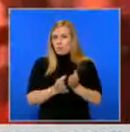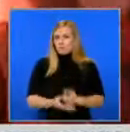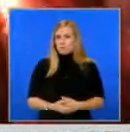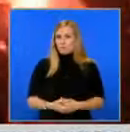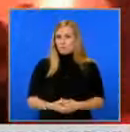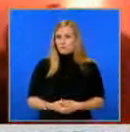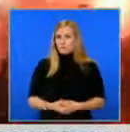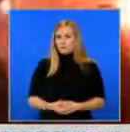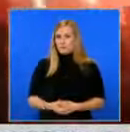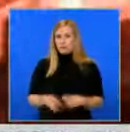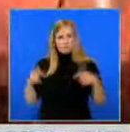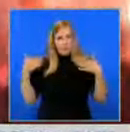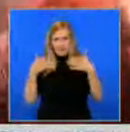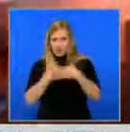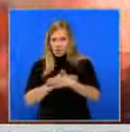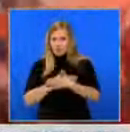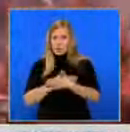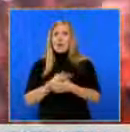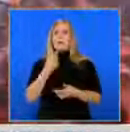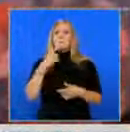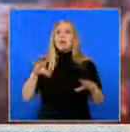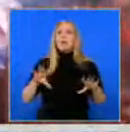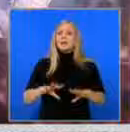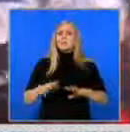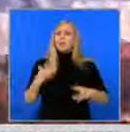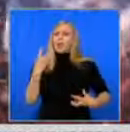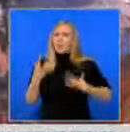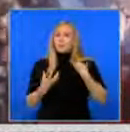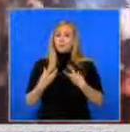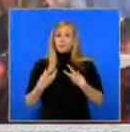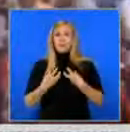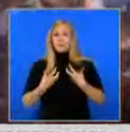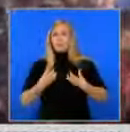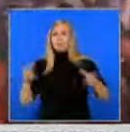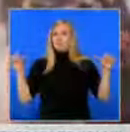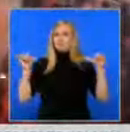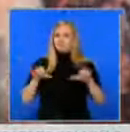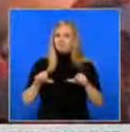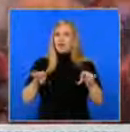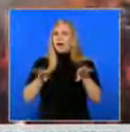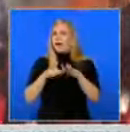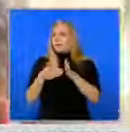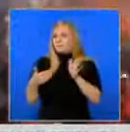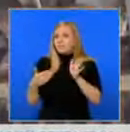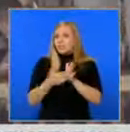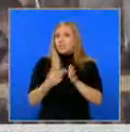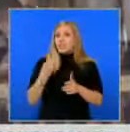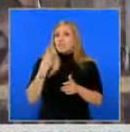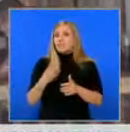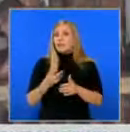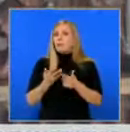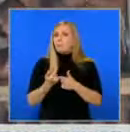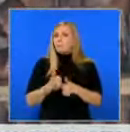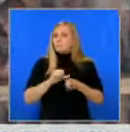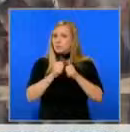герои вечерта в сръбската столица се превърна в емоционално зрелище като причина за това бяха два от поредните големи спортни успеха на